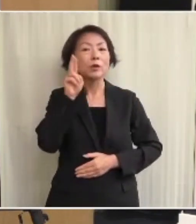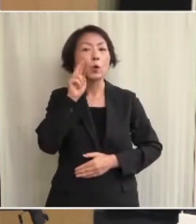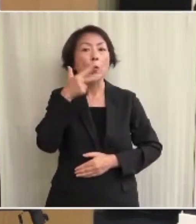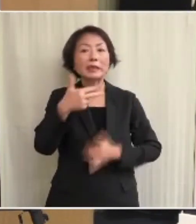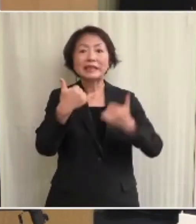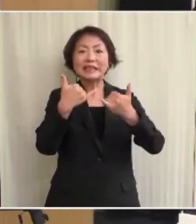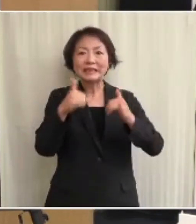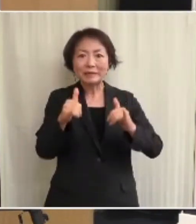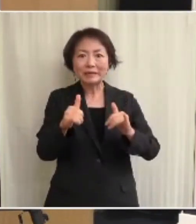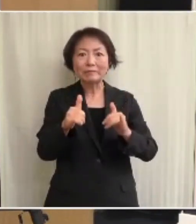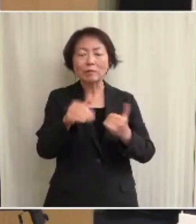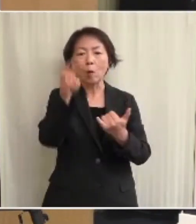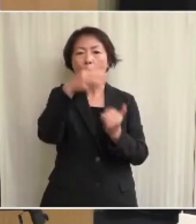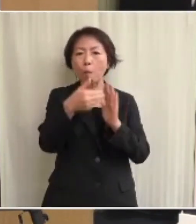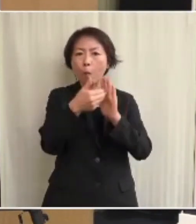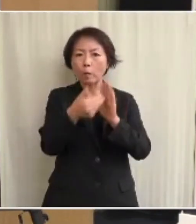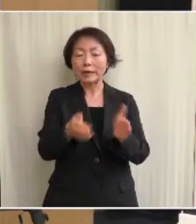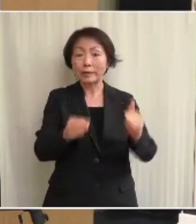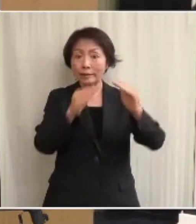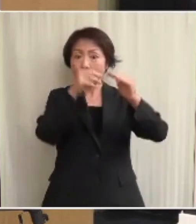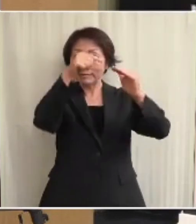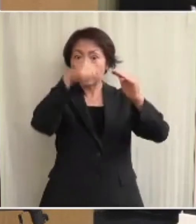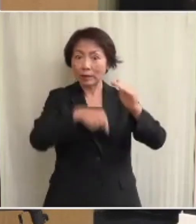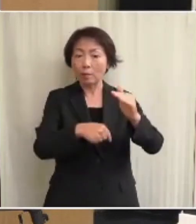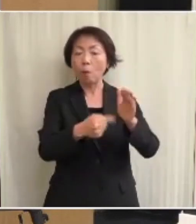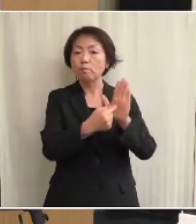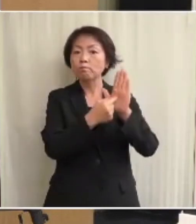横浜 市民防災センターでございます。失礼しました。